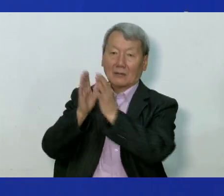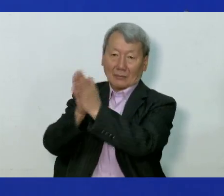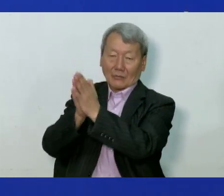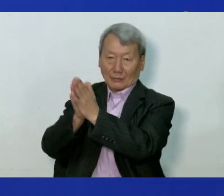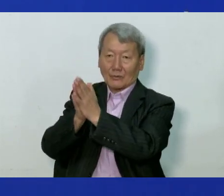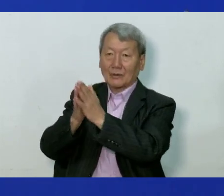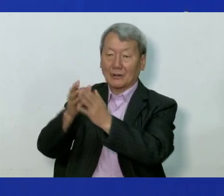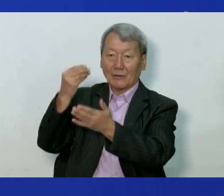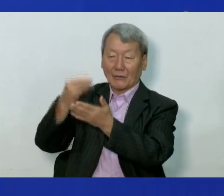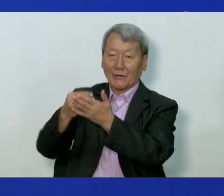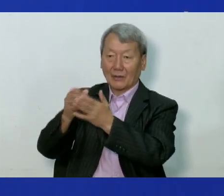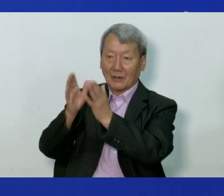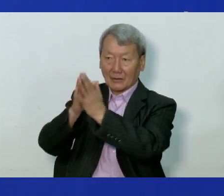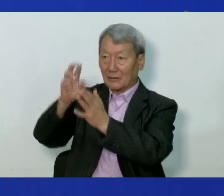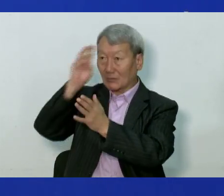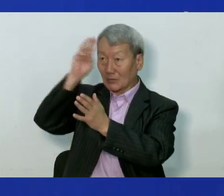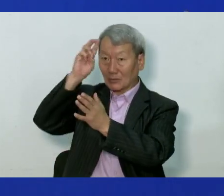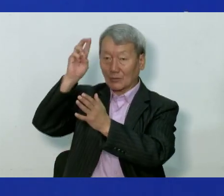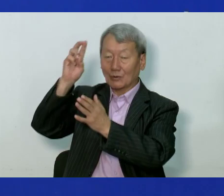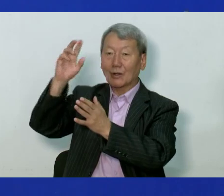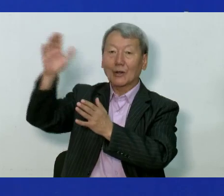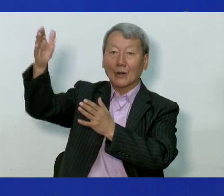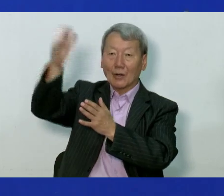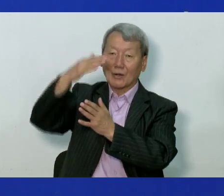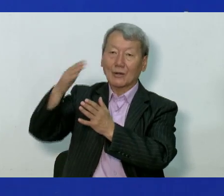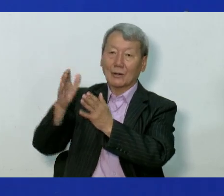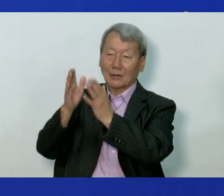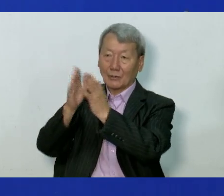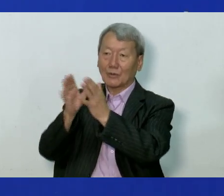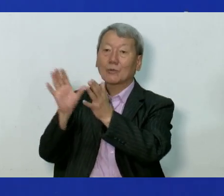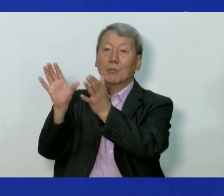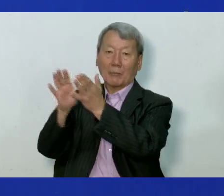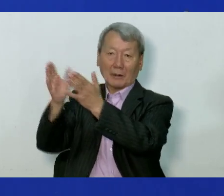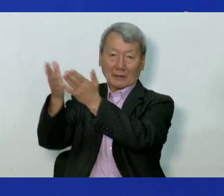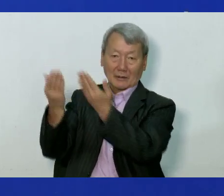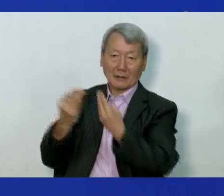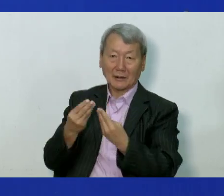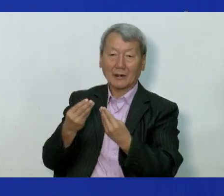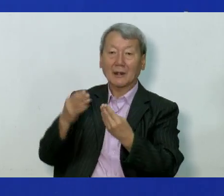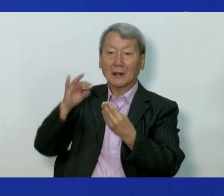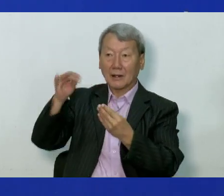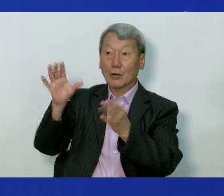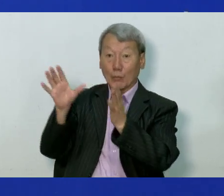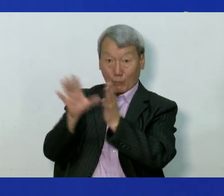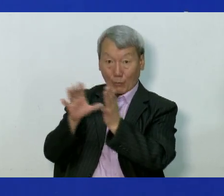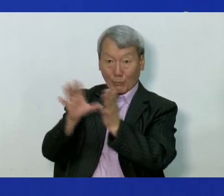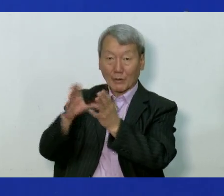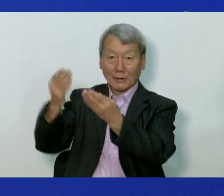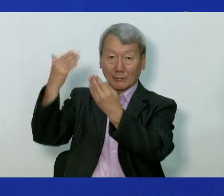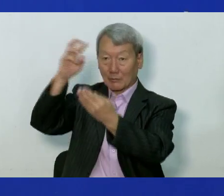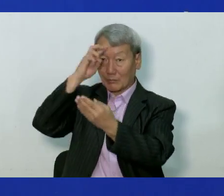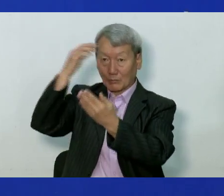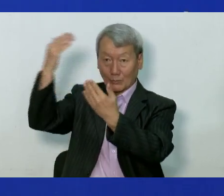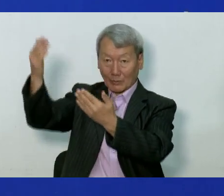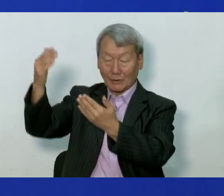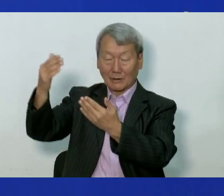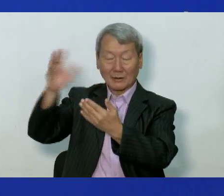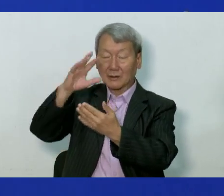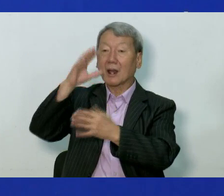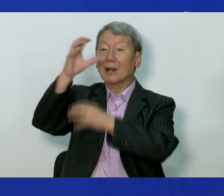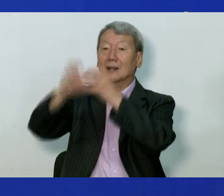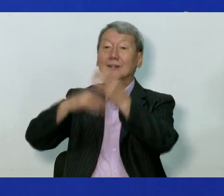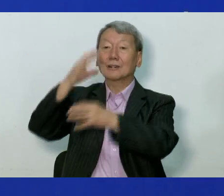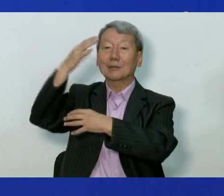финансовым институтам и странам-донорам за помощью. И эта помощь, значит,